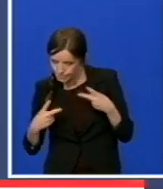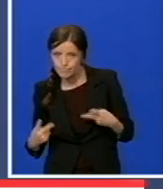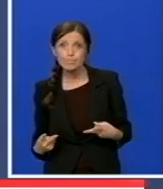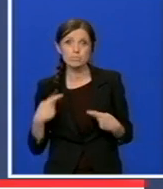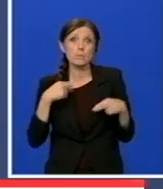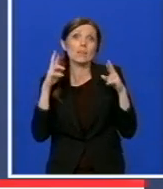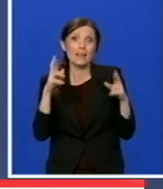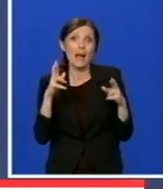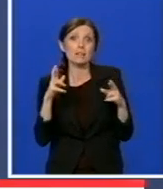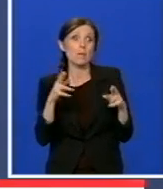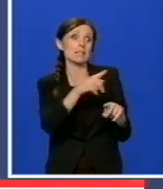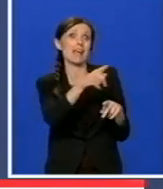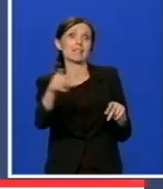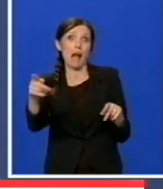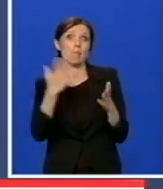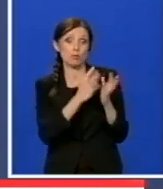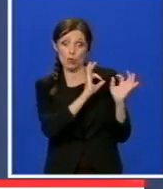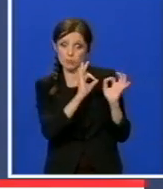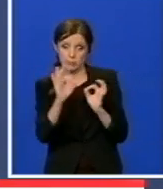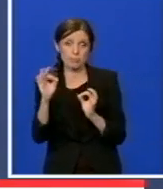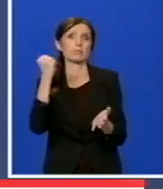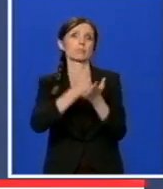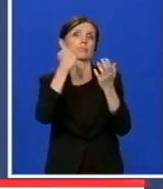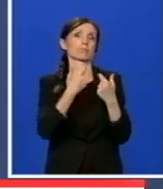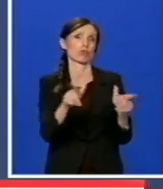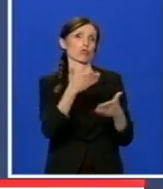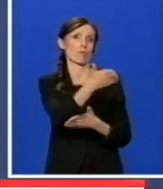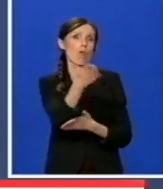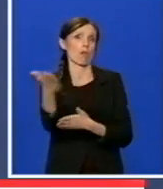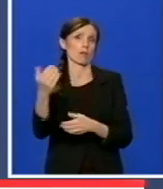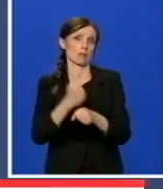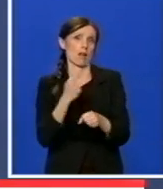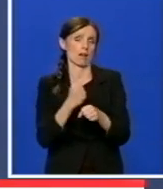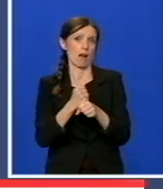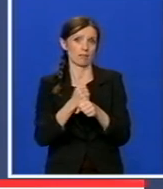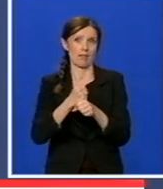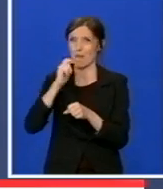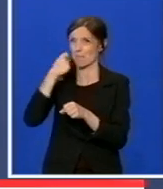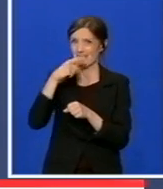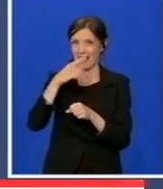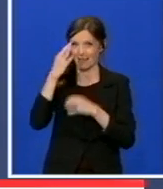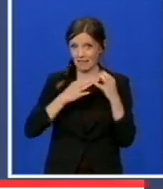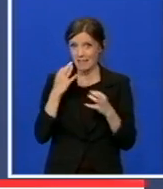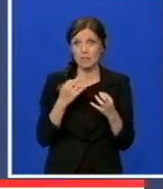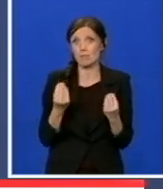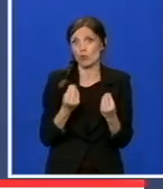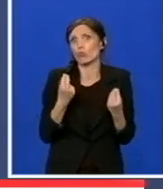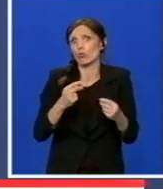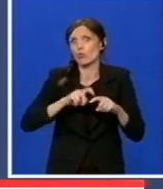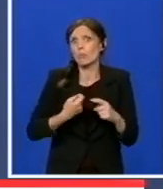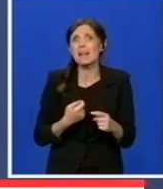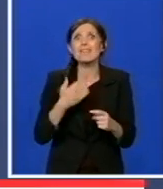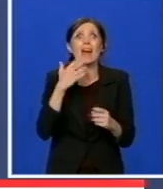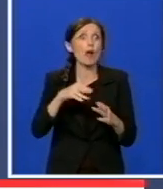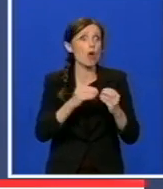njihovom i pozitivnom rešenju, jer sigurno što je veći kapacitet, to smo u testiranju, to smo i mi svi